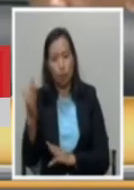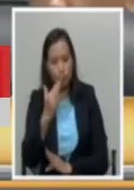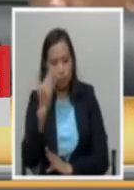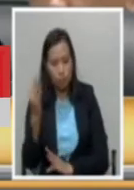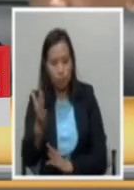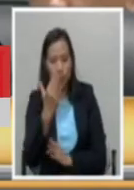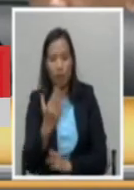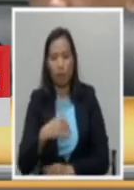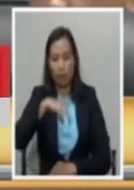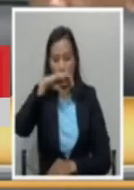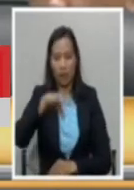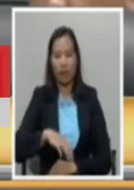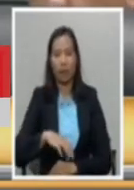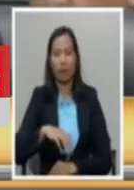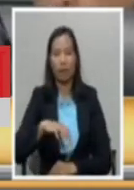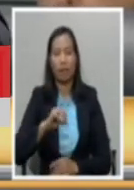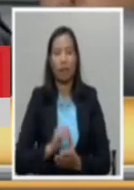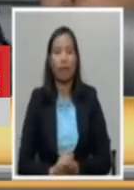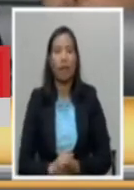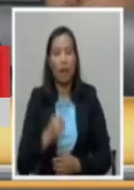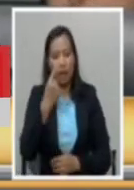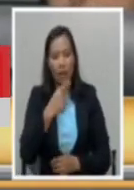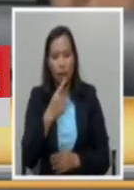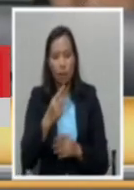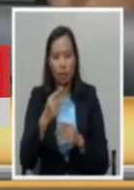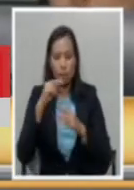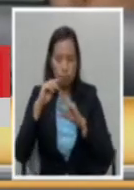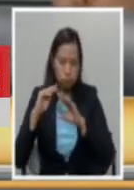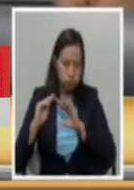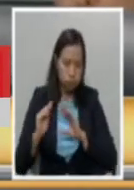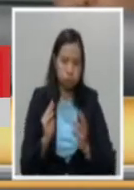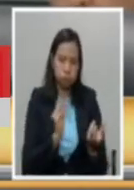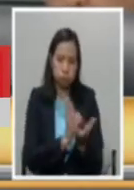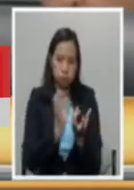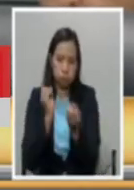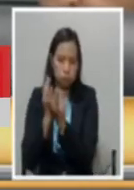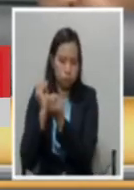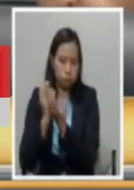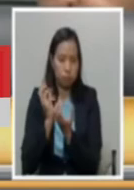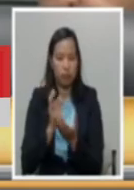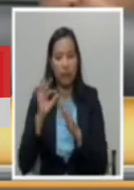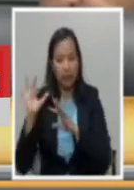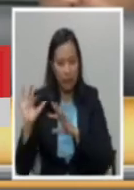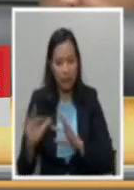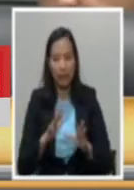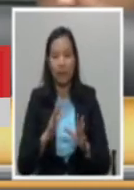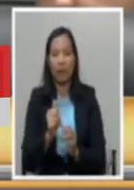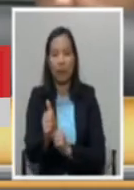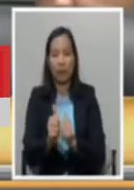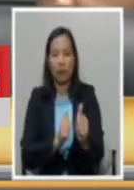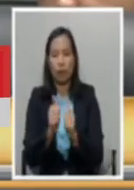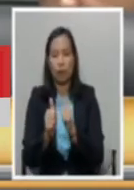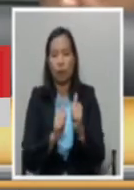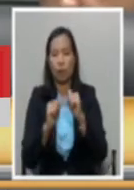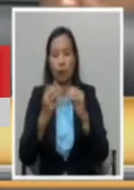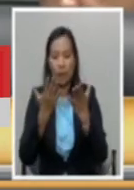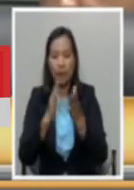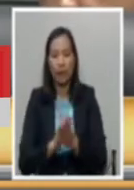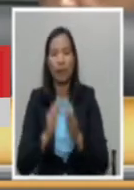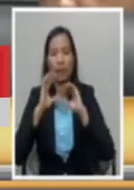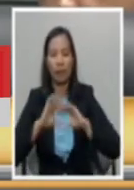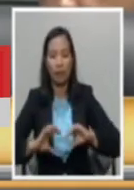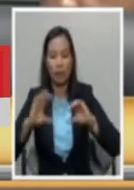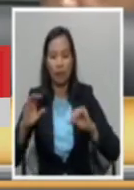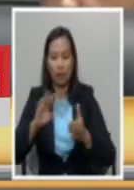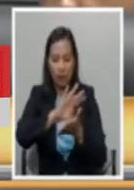สถานที่ไม่มีภัยพิบัติทางธรรมชาติเหมือนกับประเทศที่เขาเป็นคู่แข่งกับเราวันนี้ถ้ารัฐบาลมียุทธศา